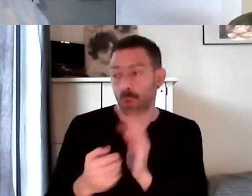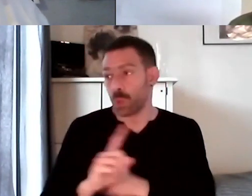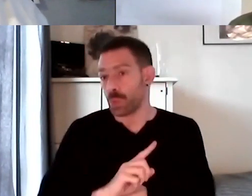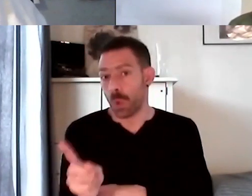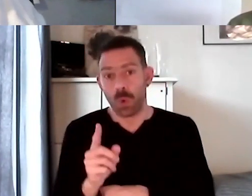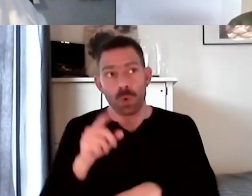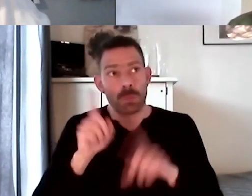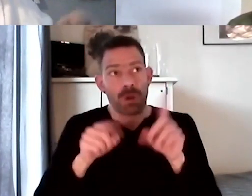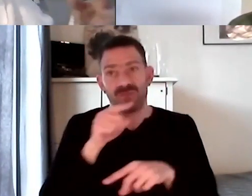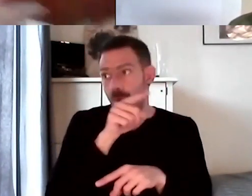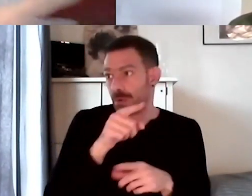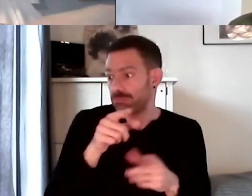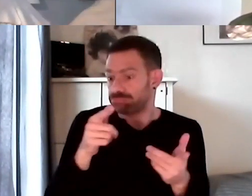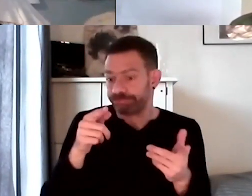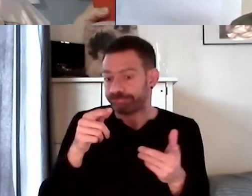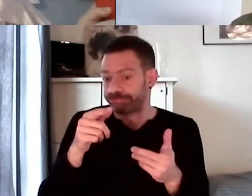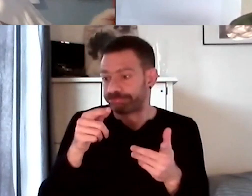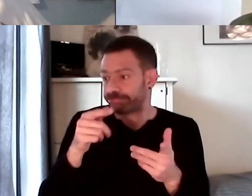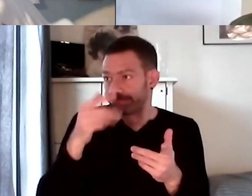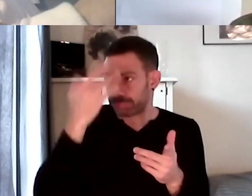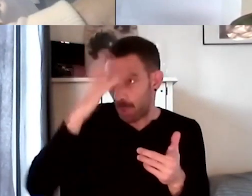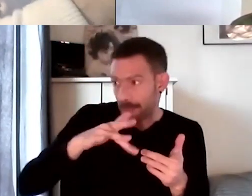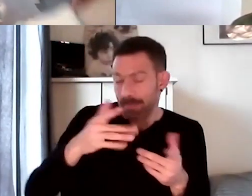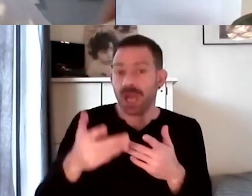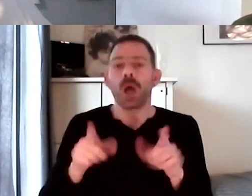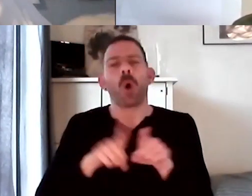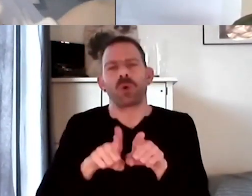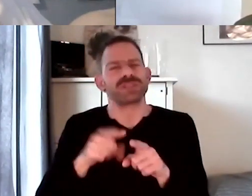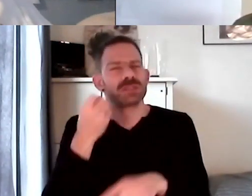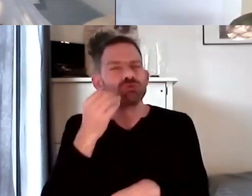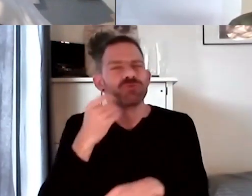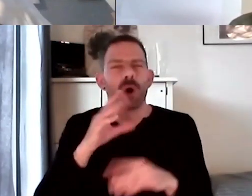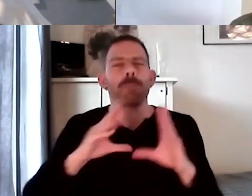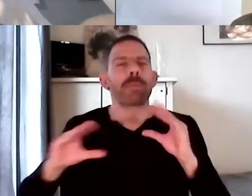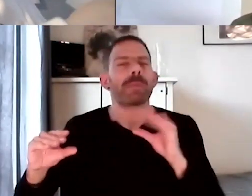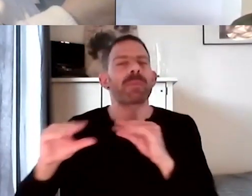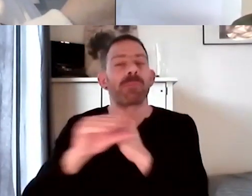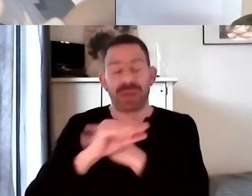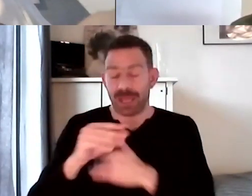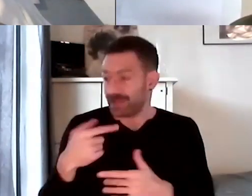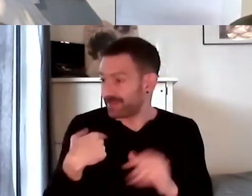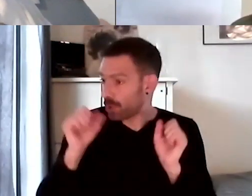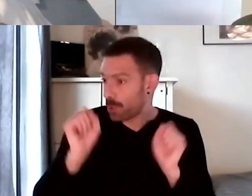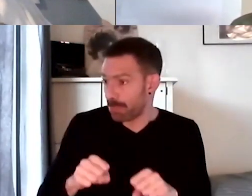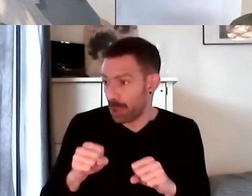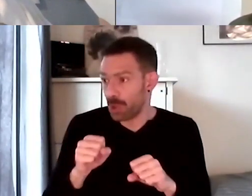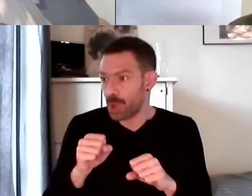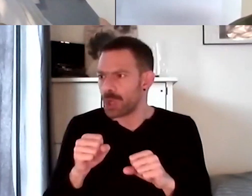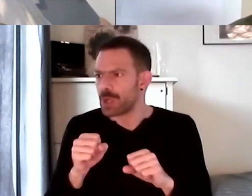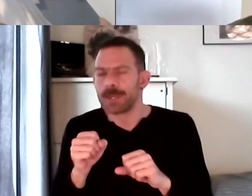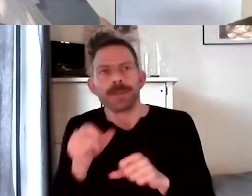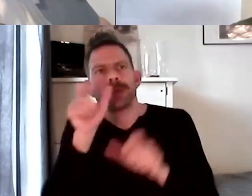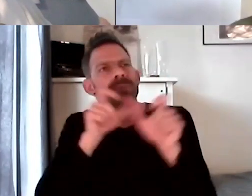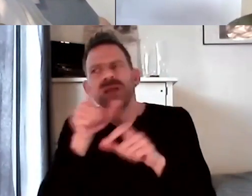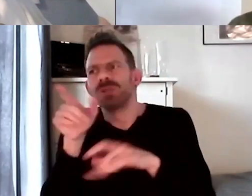connaissent pas. Je pense qu'il y a aussi beaucoup de bouche à oreille. N'hésitez pas à aller vers des personnes qui ont suivi